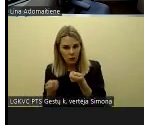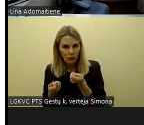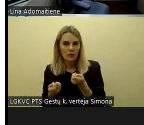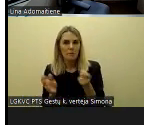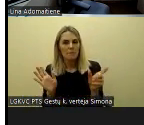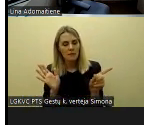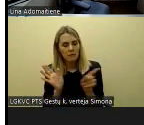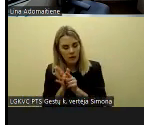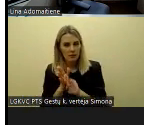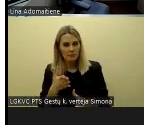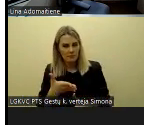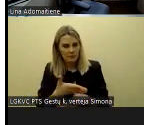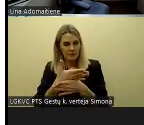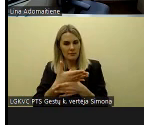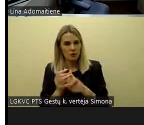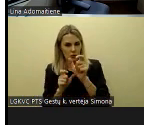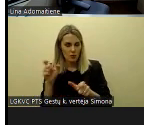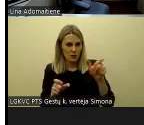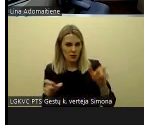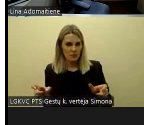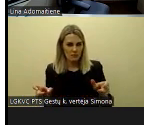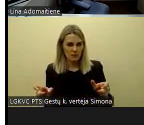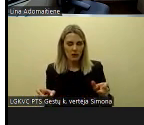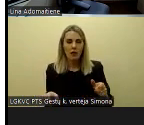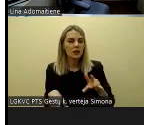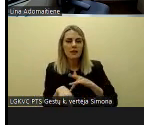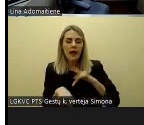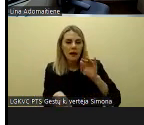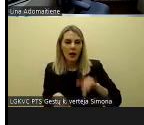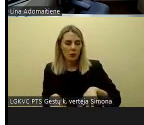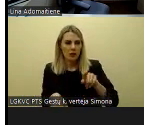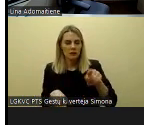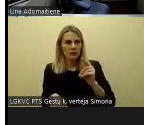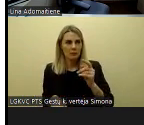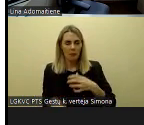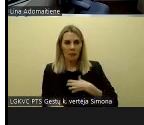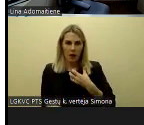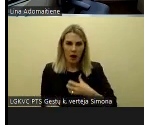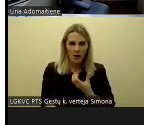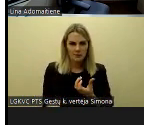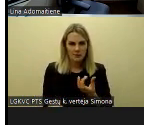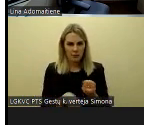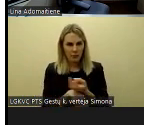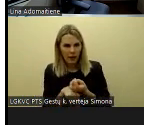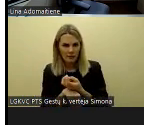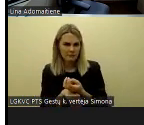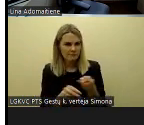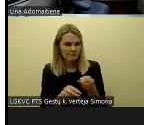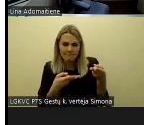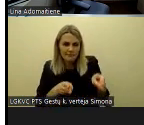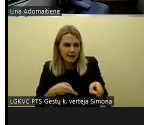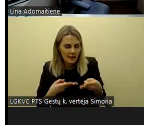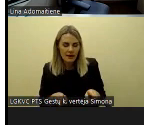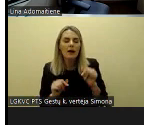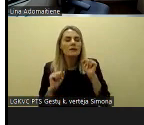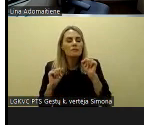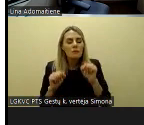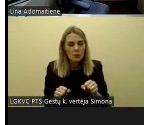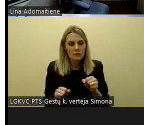nesijausti, kad jiems grėsia kažkokias tai grėsmės ir panašiai, ir kad jie būtų pasirengę peržengti tam